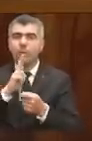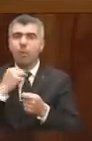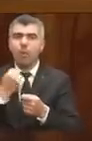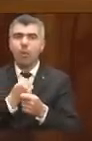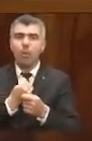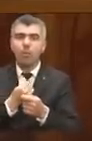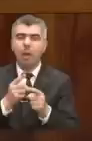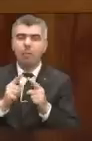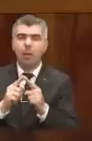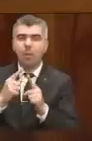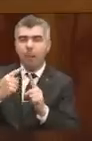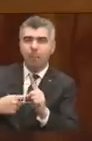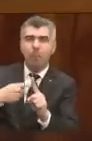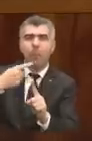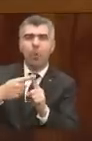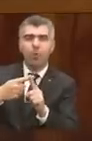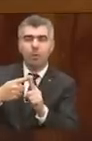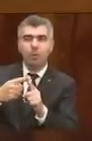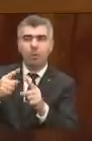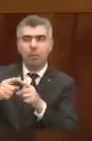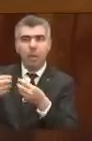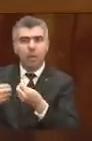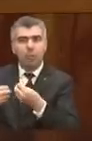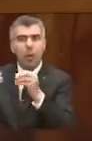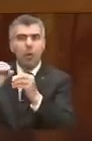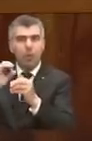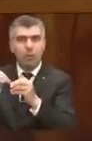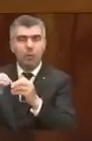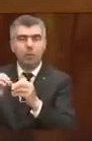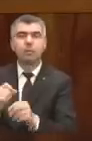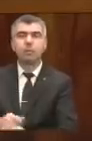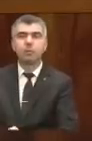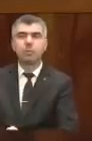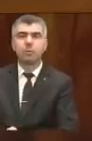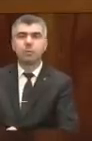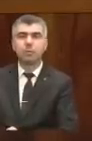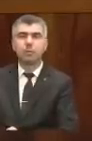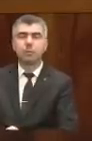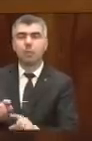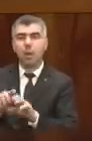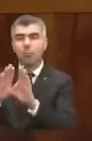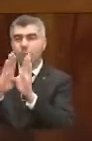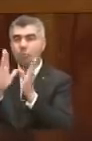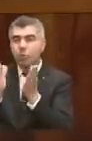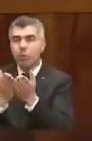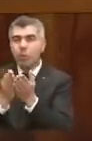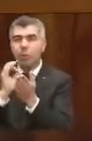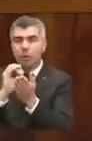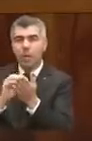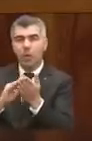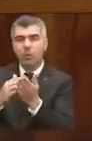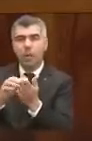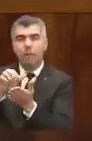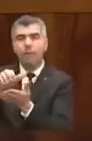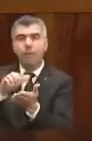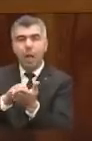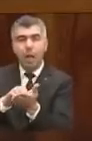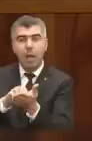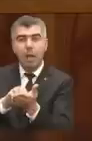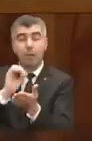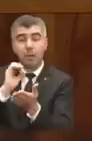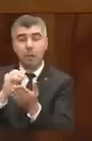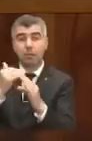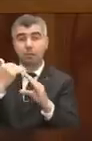لنا الفلاحيه فعلا المجموع ديال الصادرات الفلاحيه